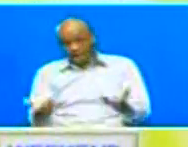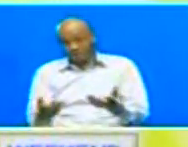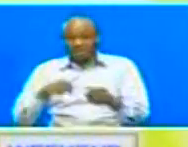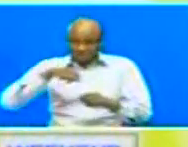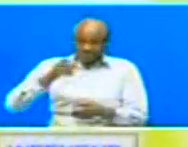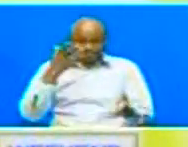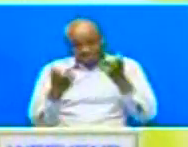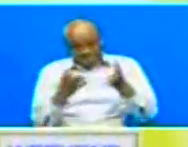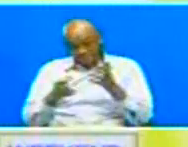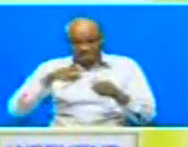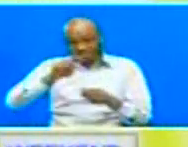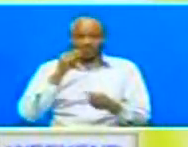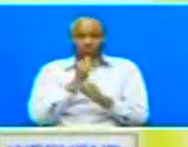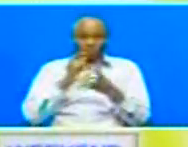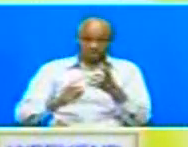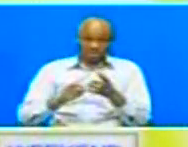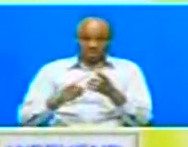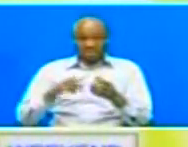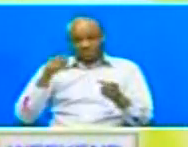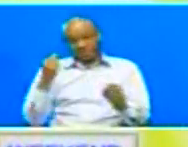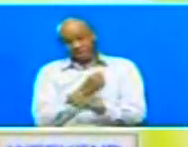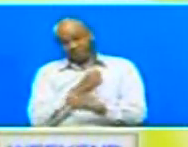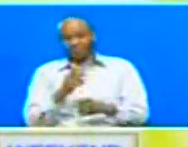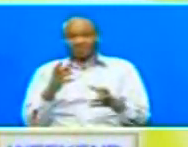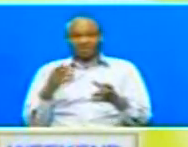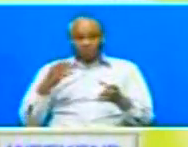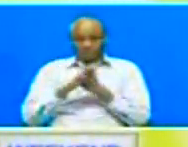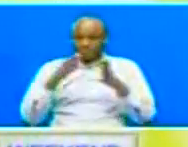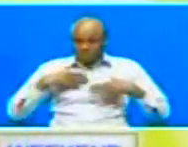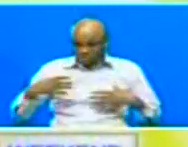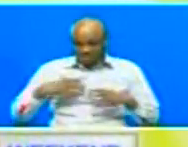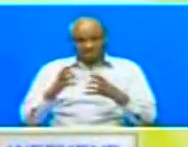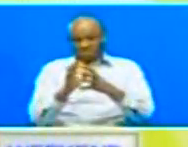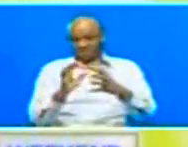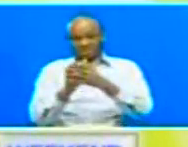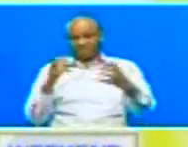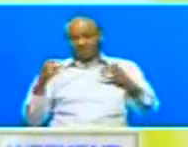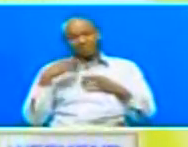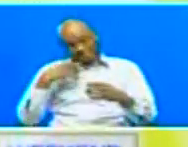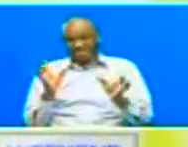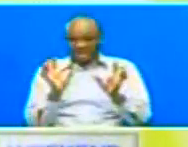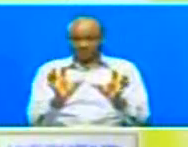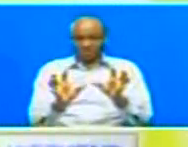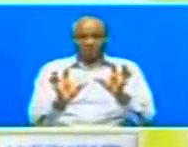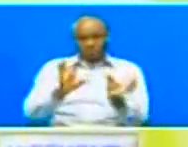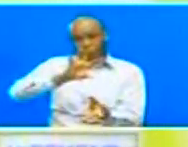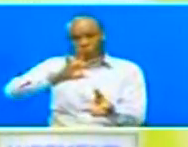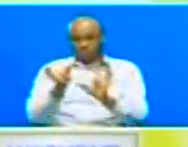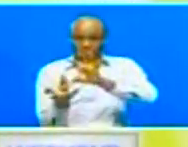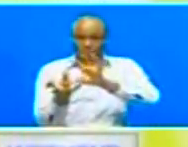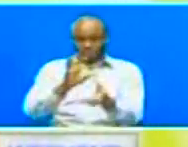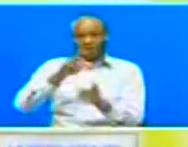uwezekano kuwa sehemu ya makalio ikawa haina uhusiano wote na mwili wake. Inafaa makalio yaonekane